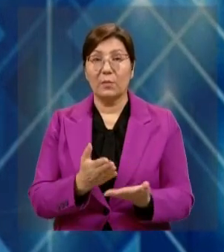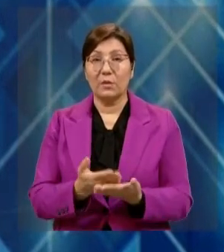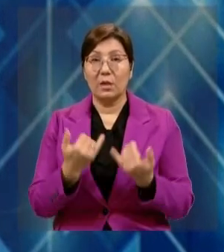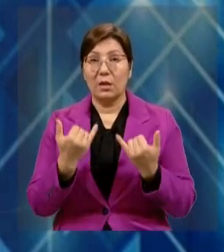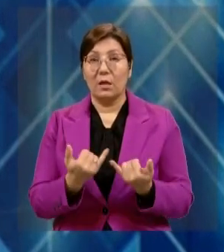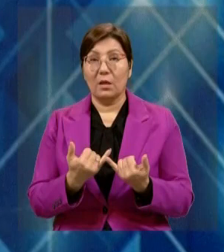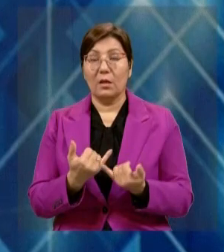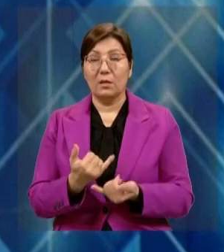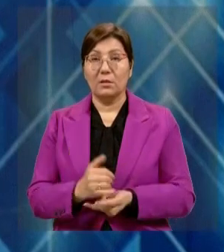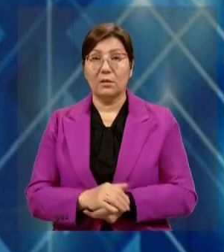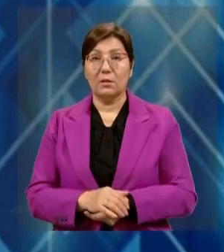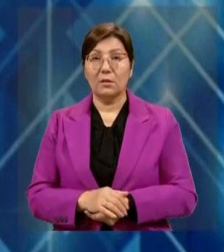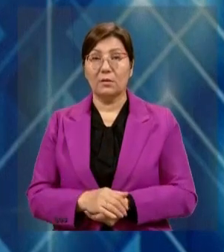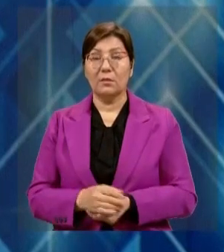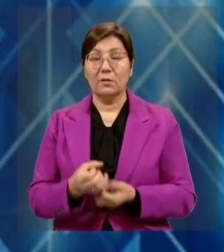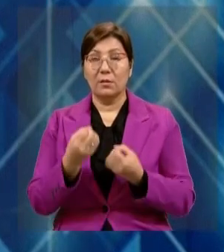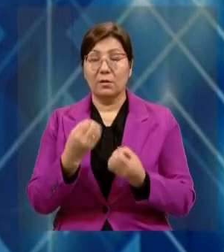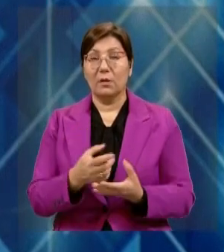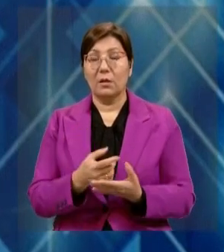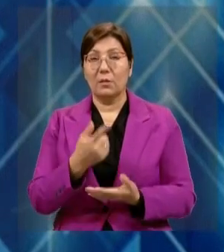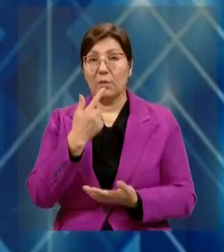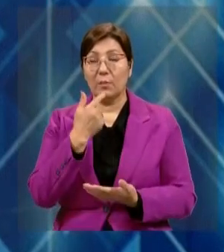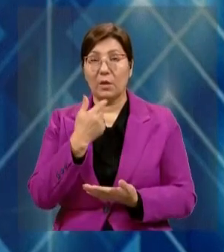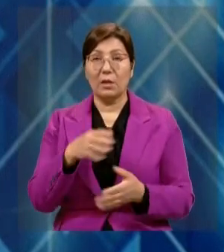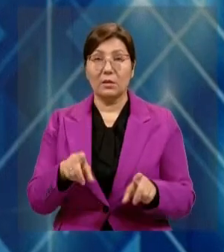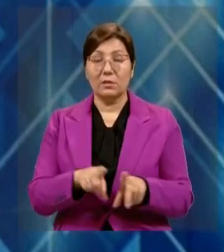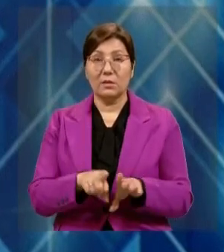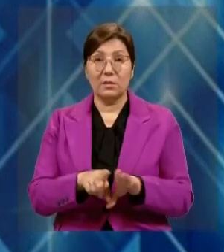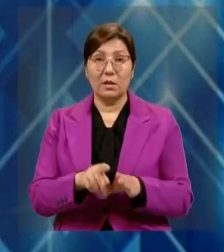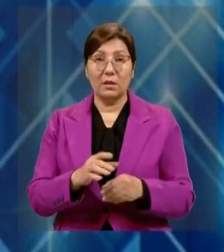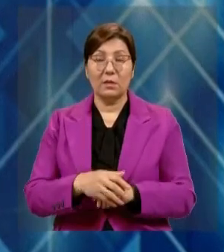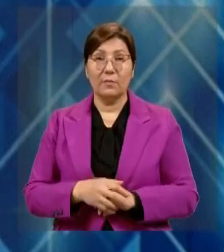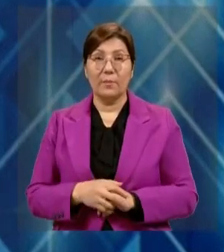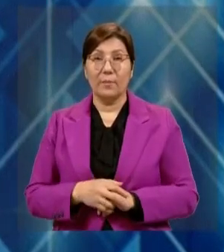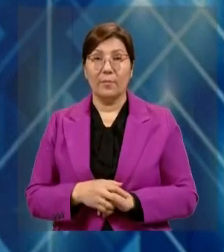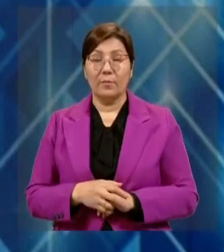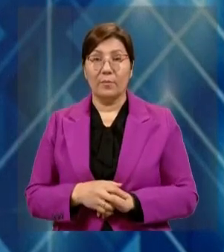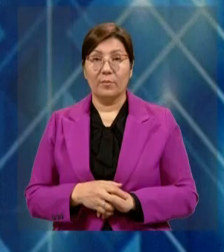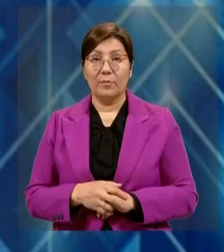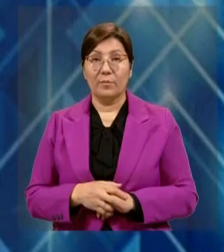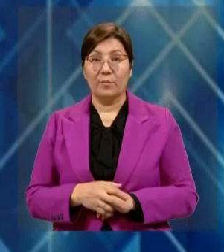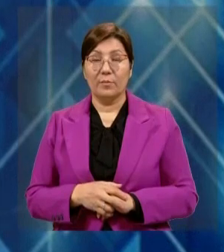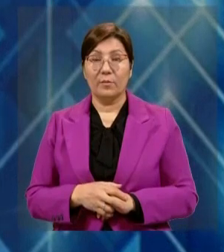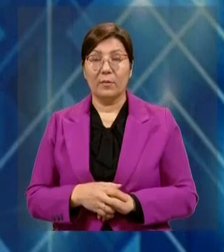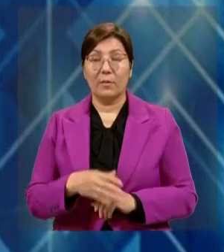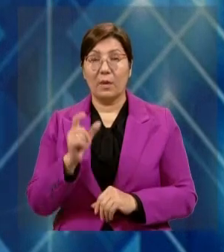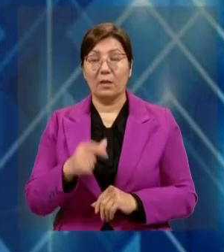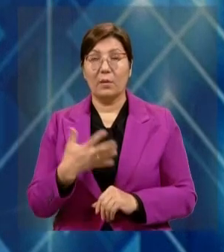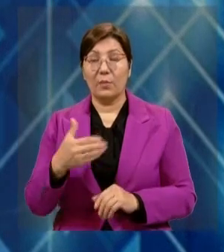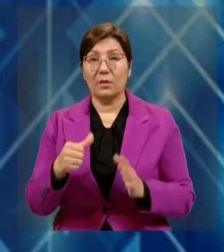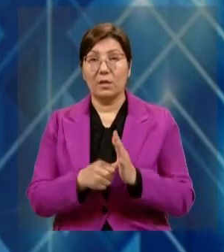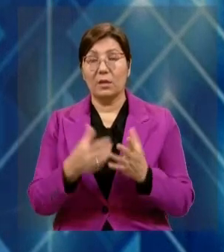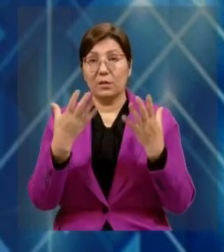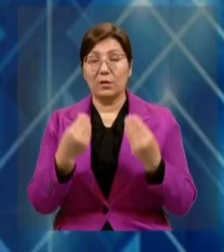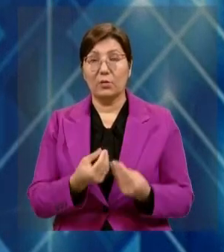қазір қарапайым қан донатысы сияқты, қан тапсырған сияқты, бірақ он алдында адам 5-6 күн дәрілік